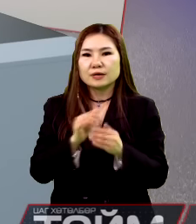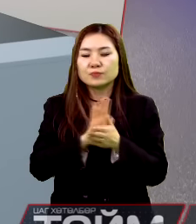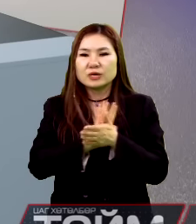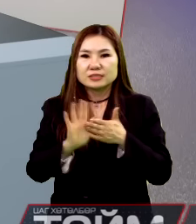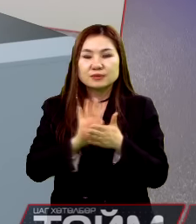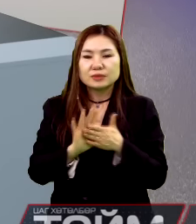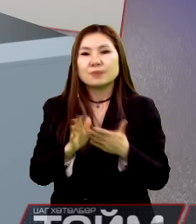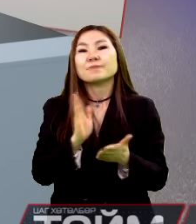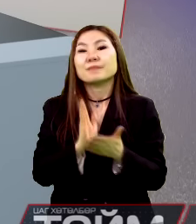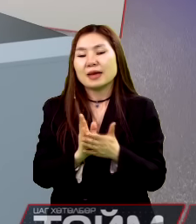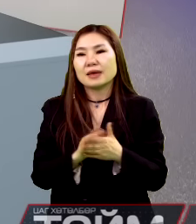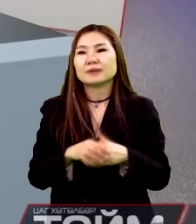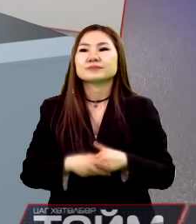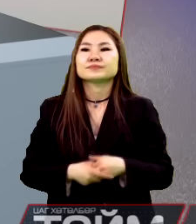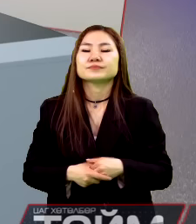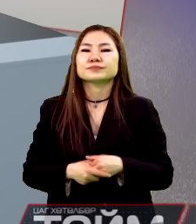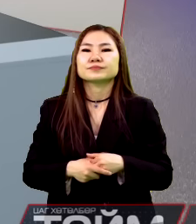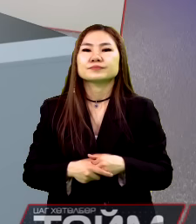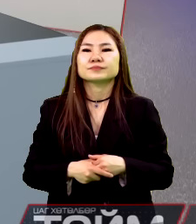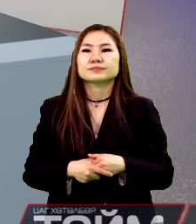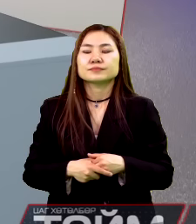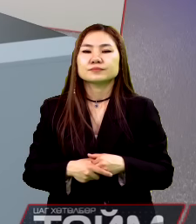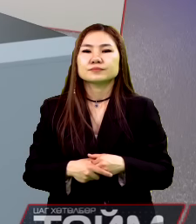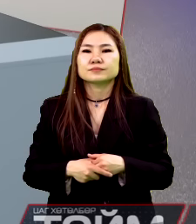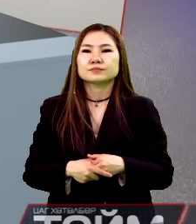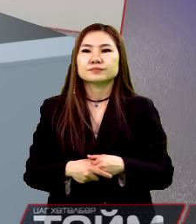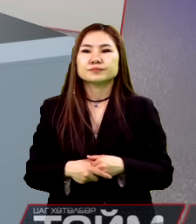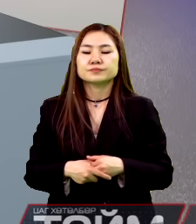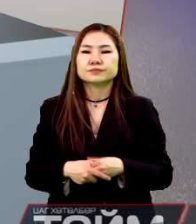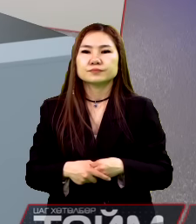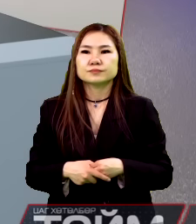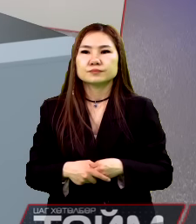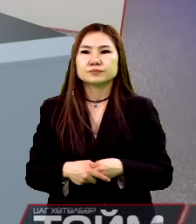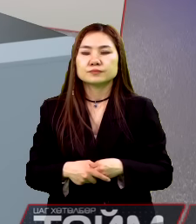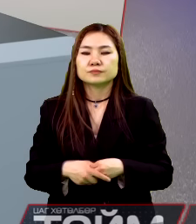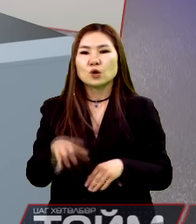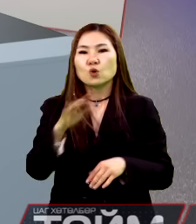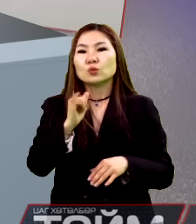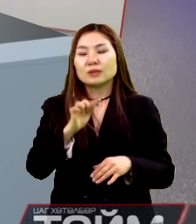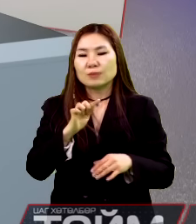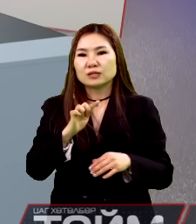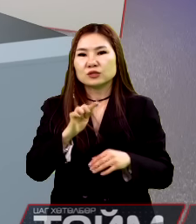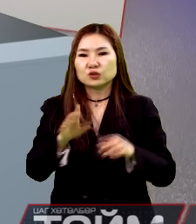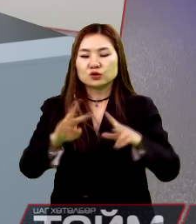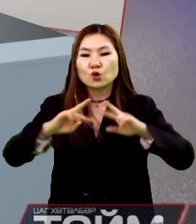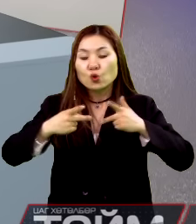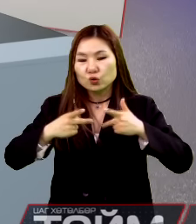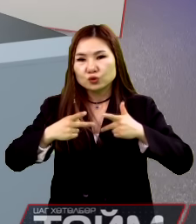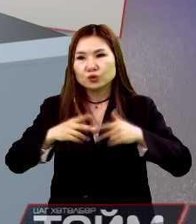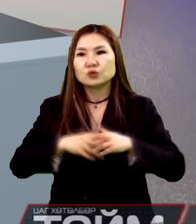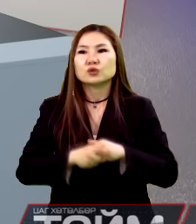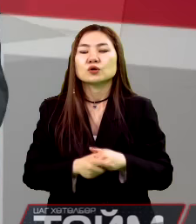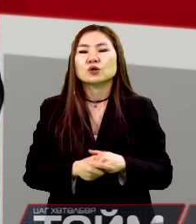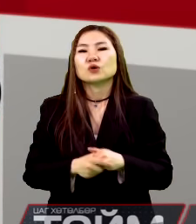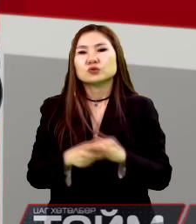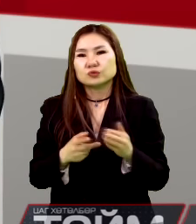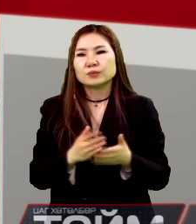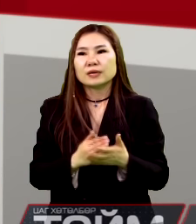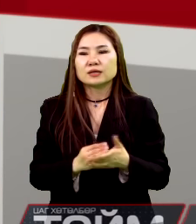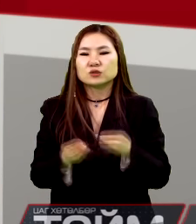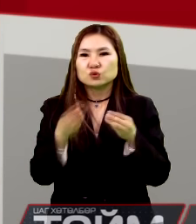ашиглаж сурцгаая гэдэг одоо уриалгыг манай редакцийн зүгээс хүртэл одоо уриалж ирсэн юм. За ингээд нийслэлдэр бол бас өөрчлөх гээд болж байгаа зүйлүүд байна.